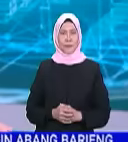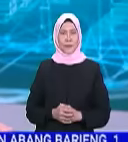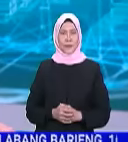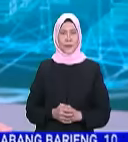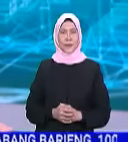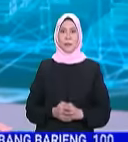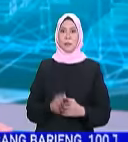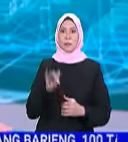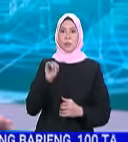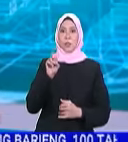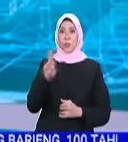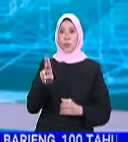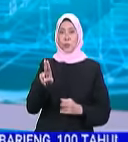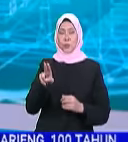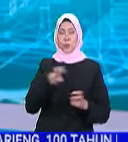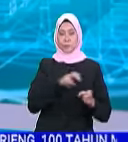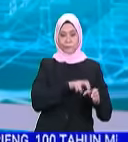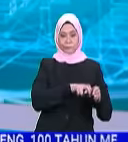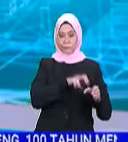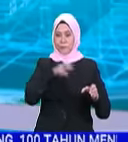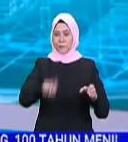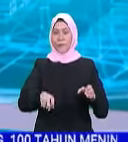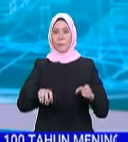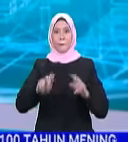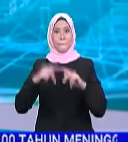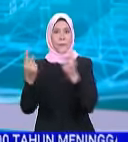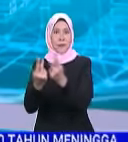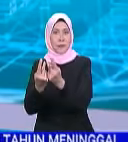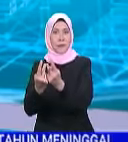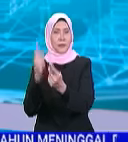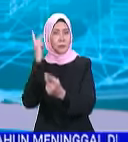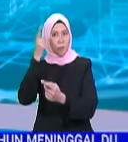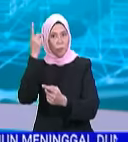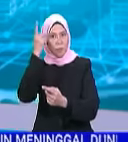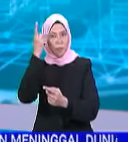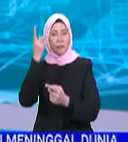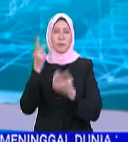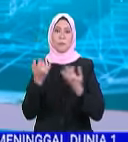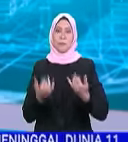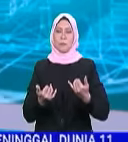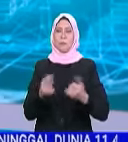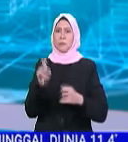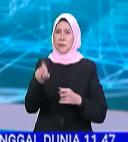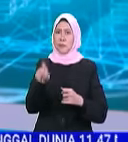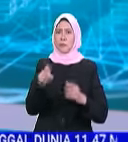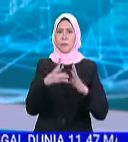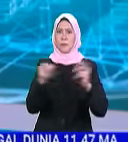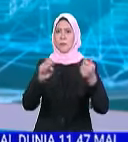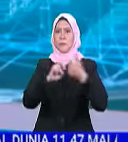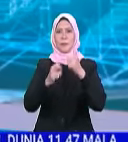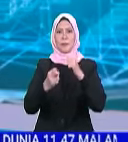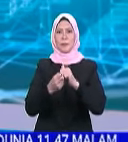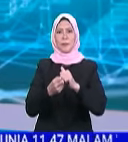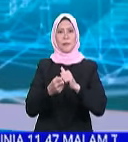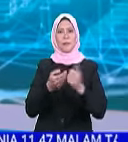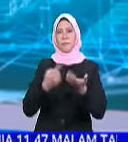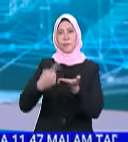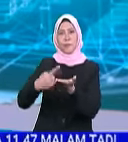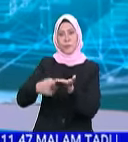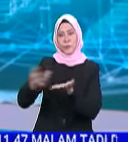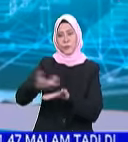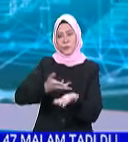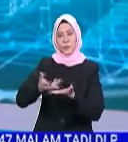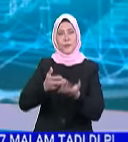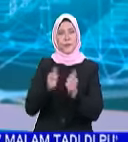Ya, isu lompat parti dalam kalangan wakil rakyat dan ahli-ahli parti politik ketika ini perlu diselesaikan menerusi